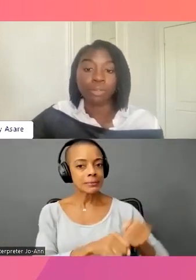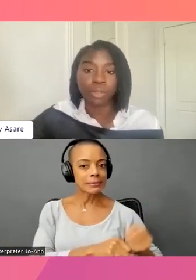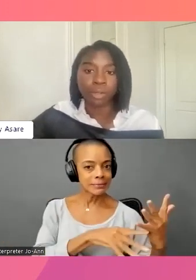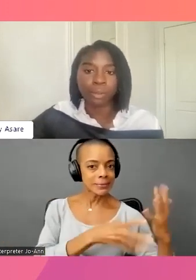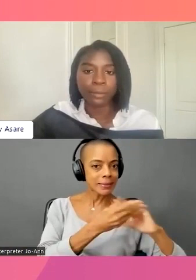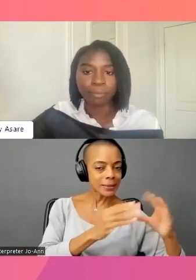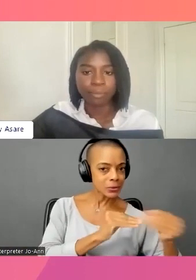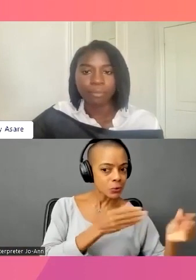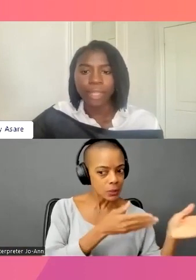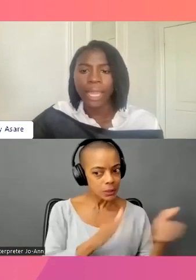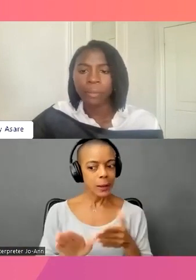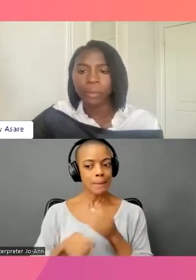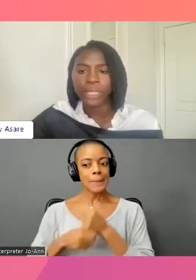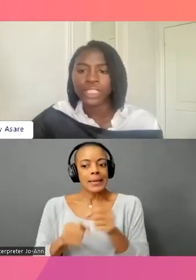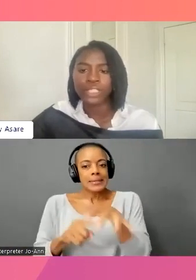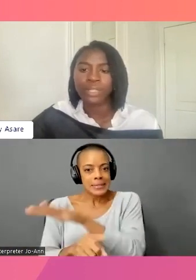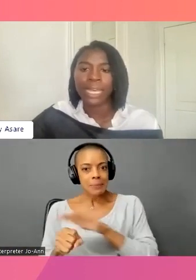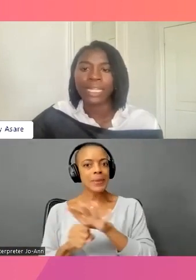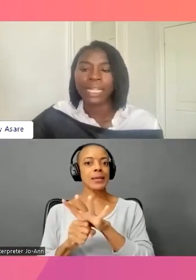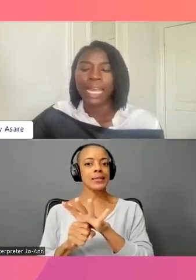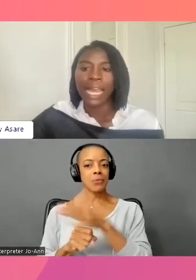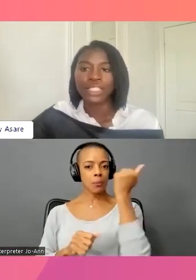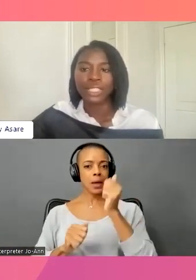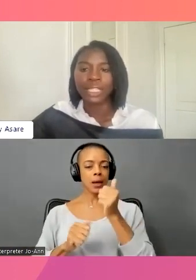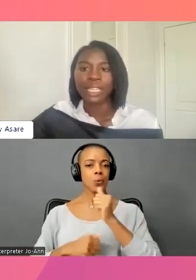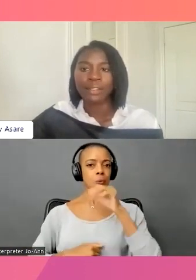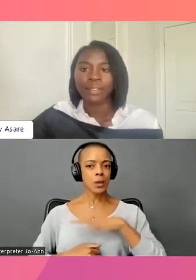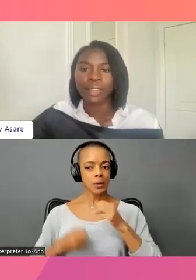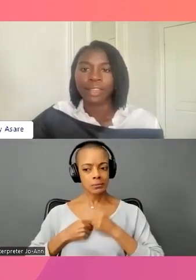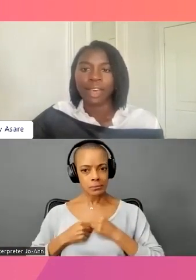plus sécuritaire pour les femmes noires.